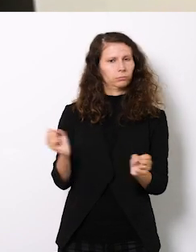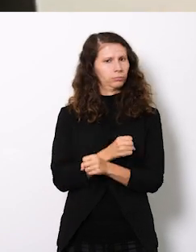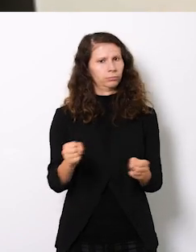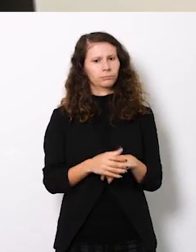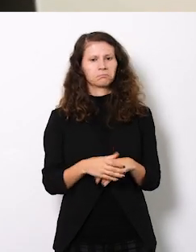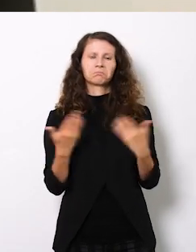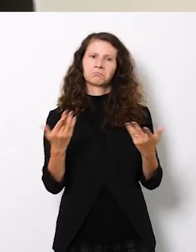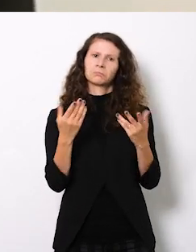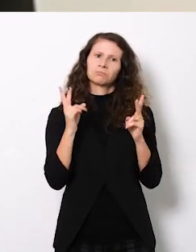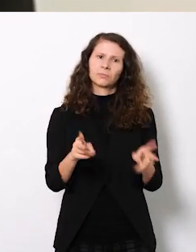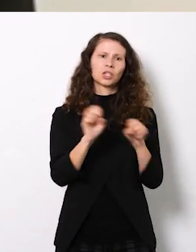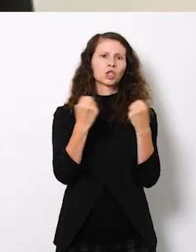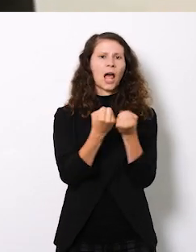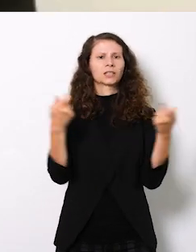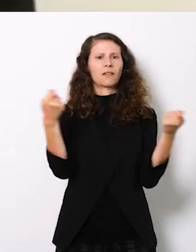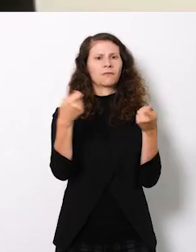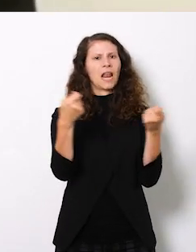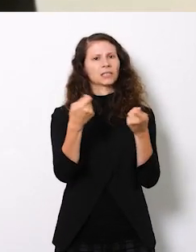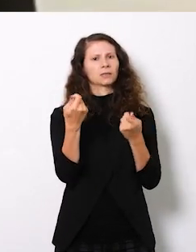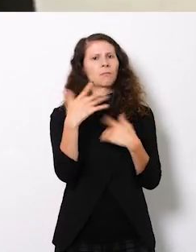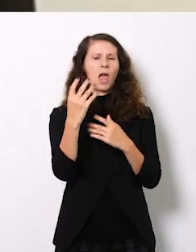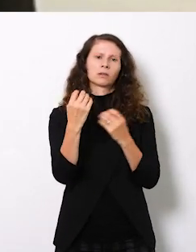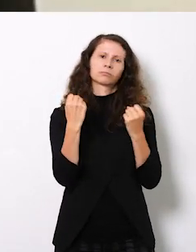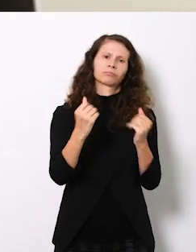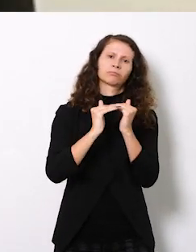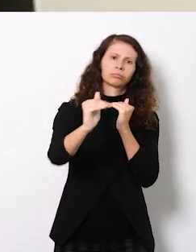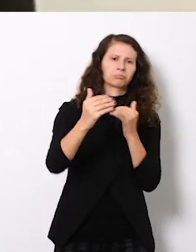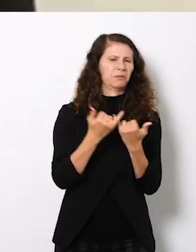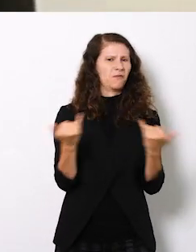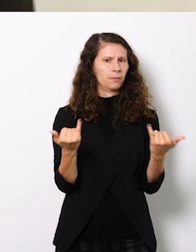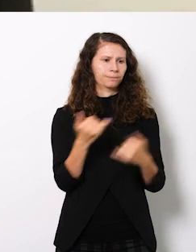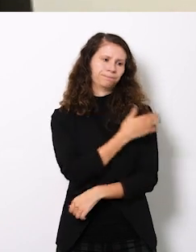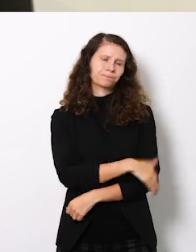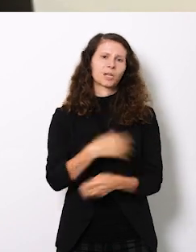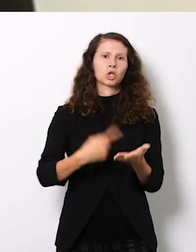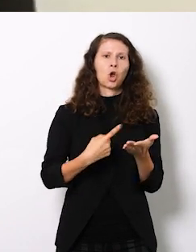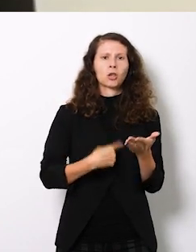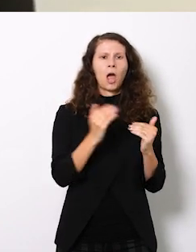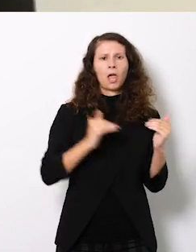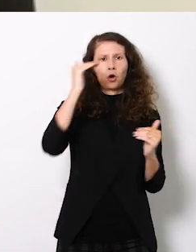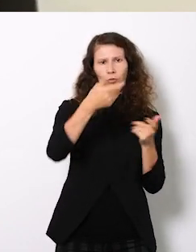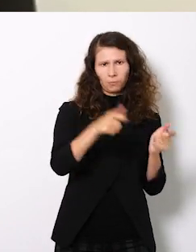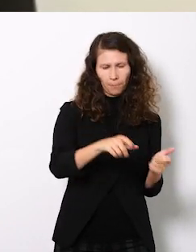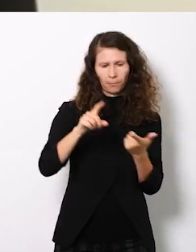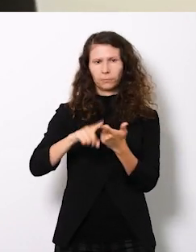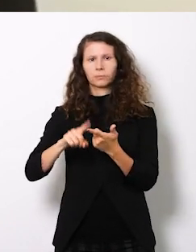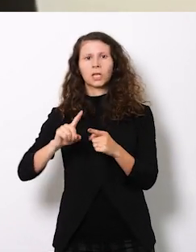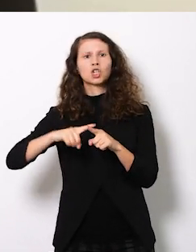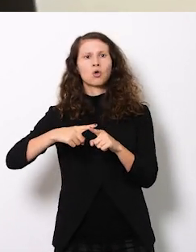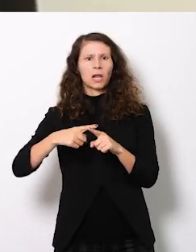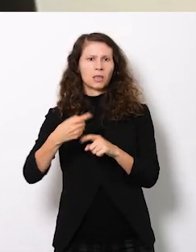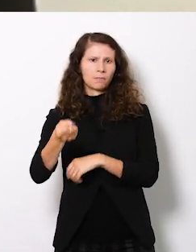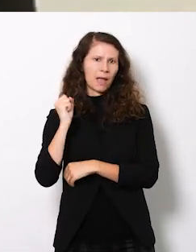Staatsfinanzen wieder solide? Indem wir auf der einen Seite Steuererhöhungen ausschließen und auf der anderen Seite die Schuldenbremse